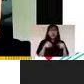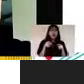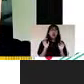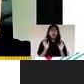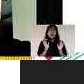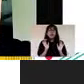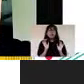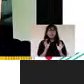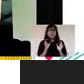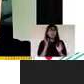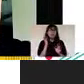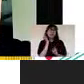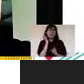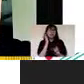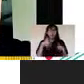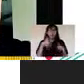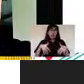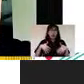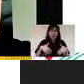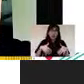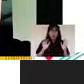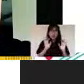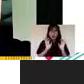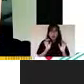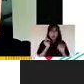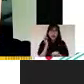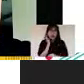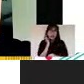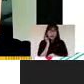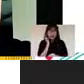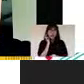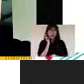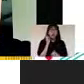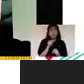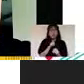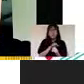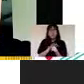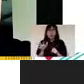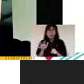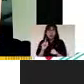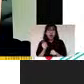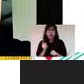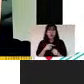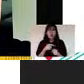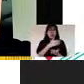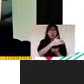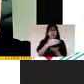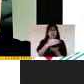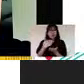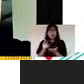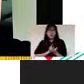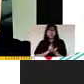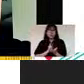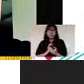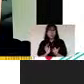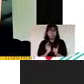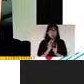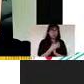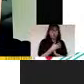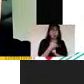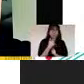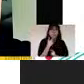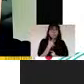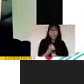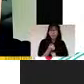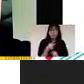ya, yang mengakibatkan bahwa perlindungan data pribadi menjadi sangat penting dan menjadi sangat